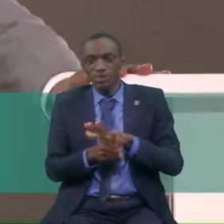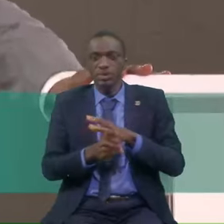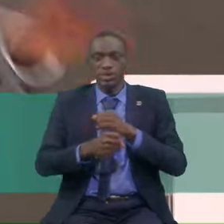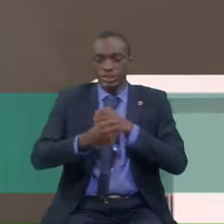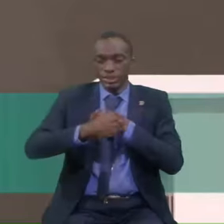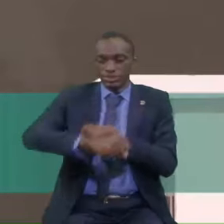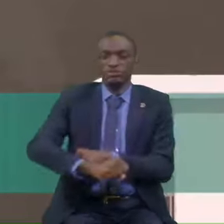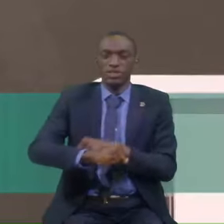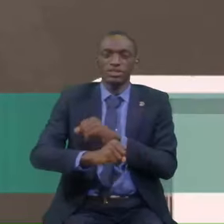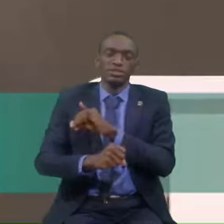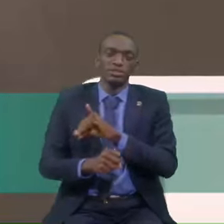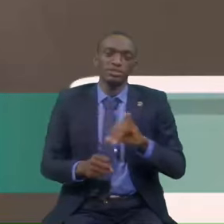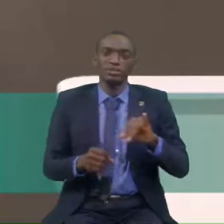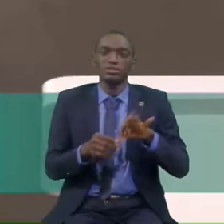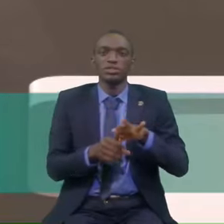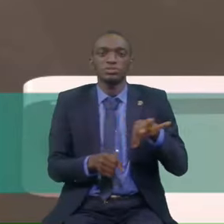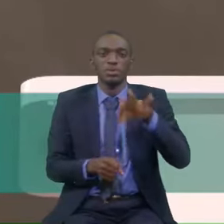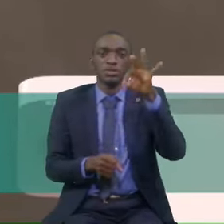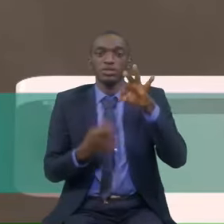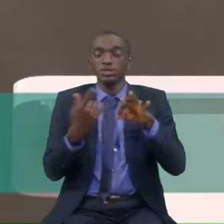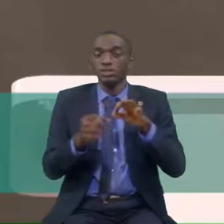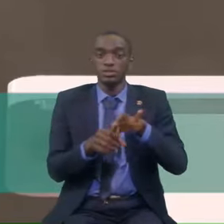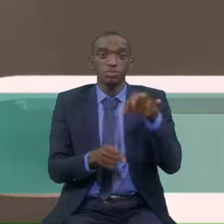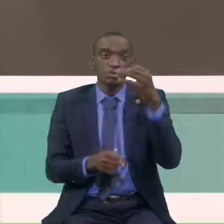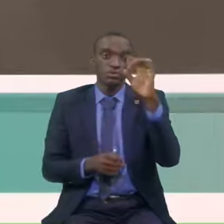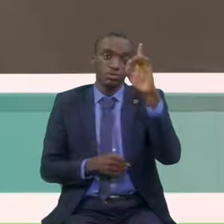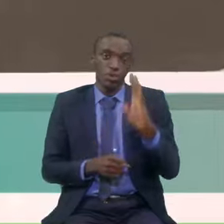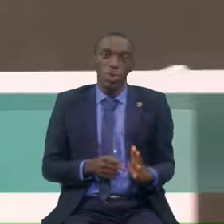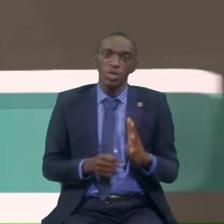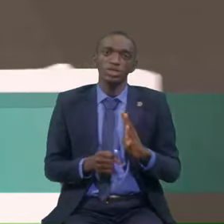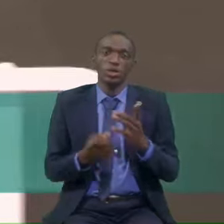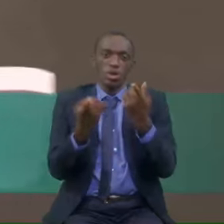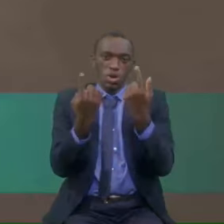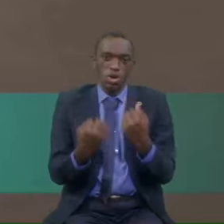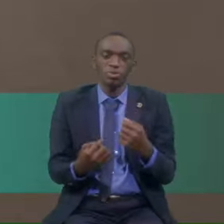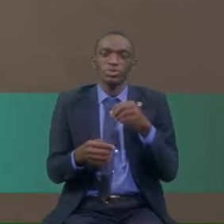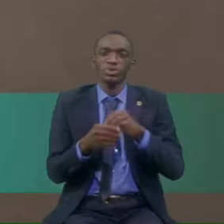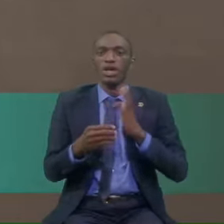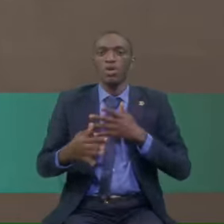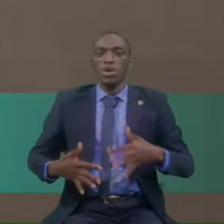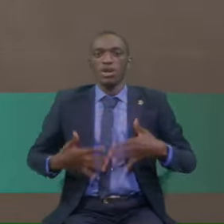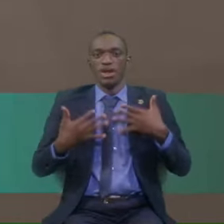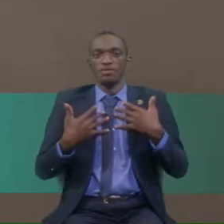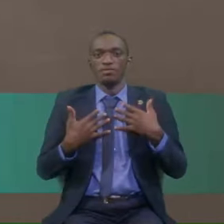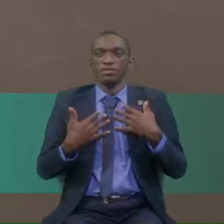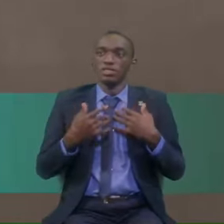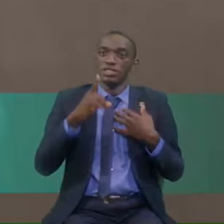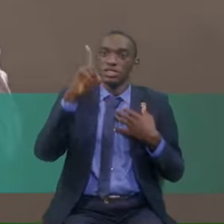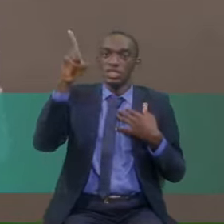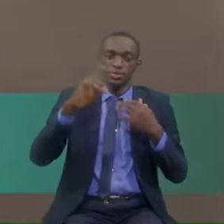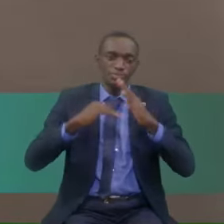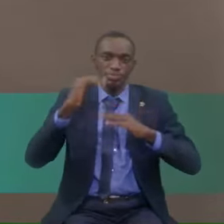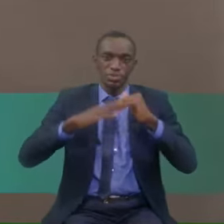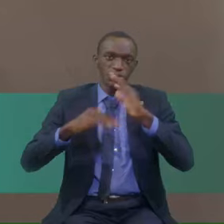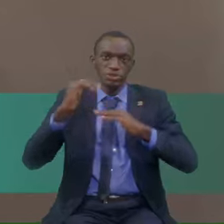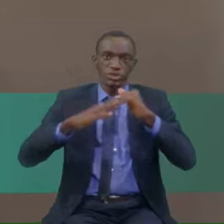l'Esprit défenseur. L'Esprit de Dieu vient dans nos vies et il